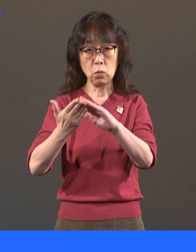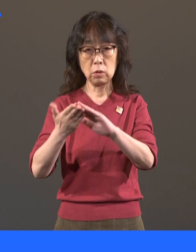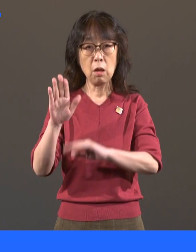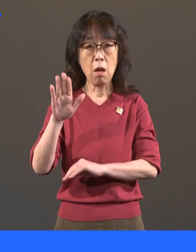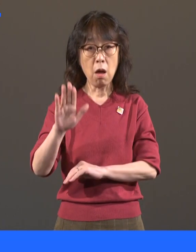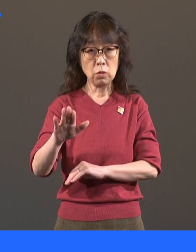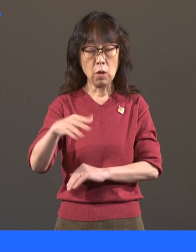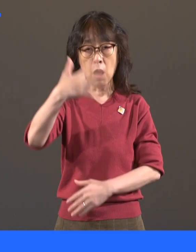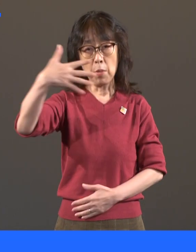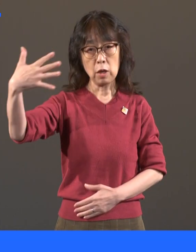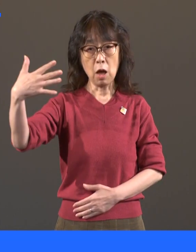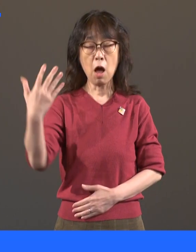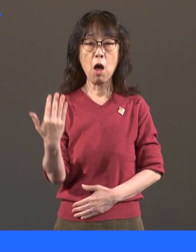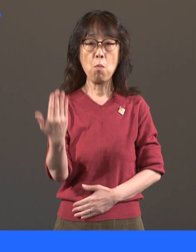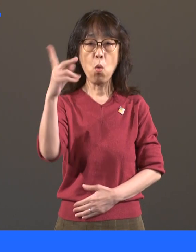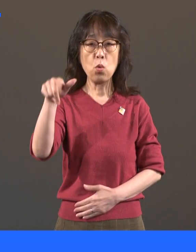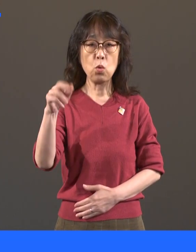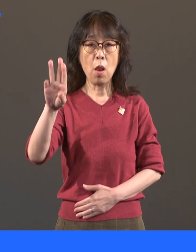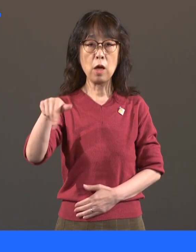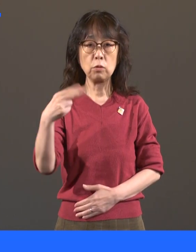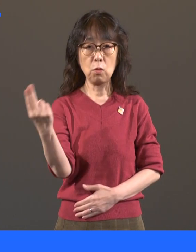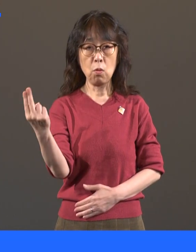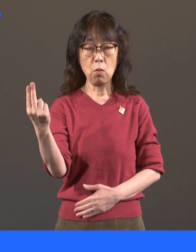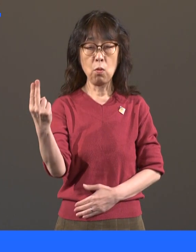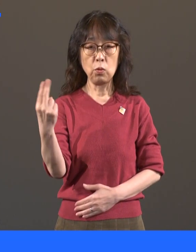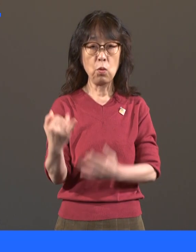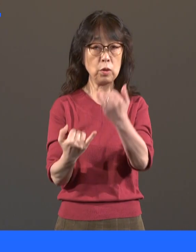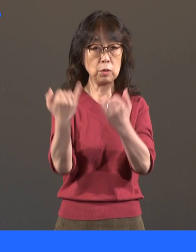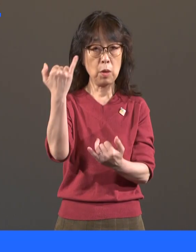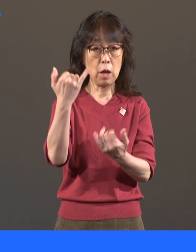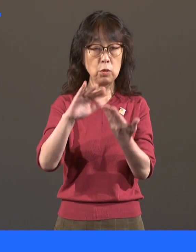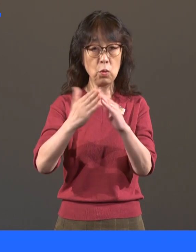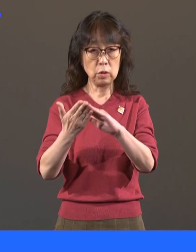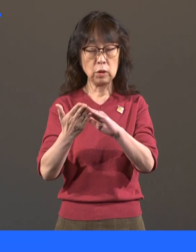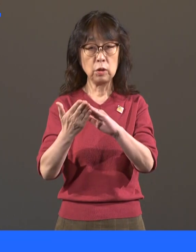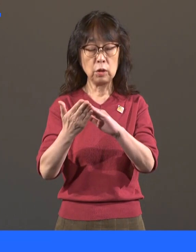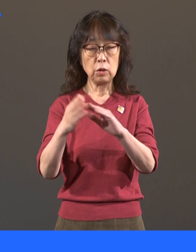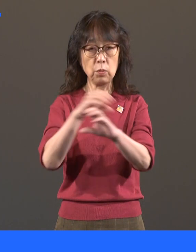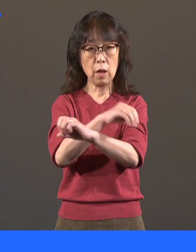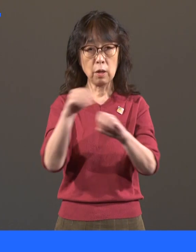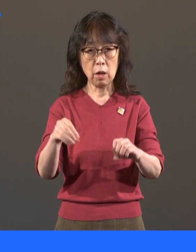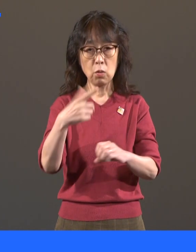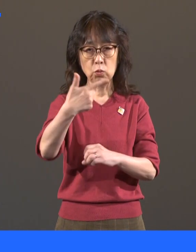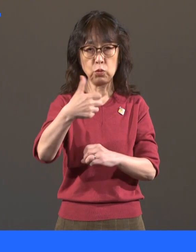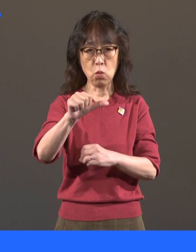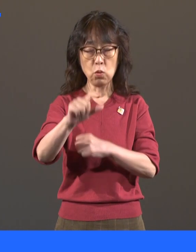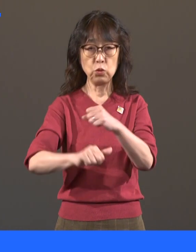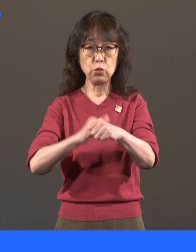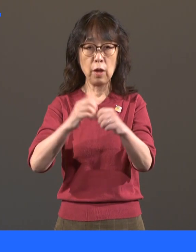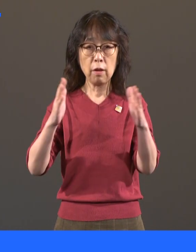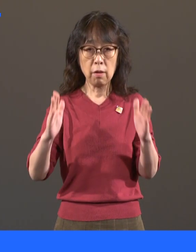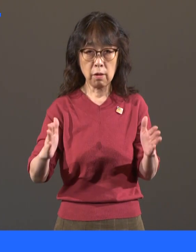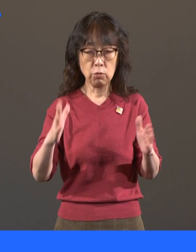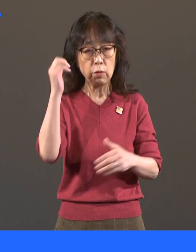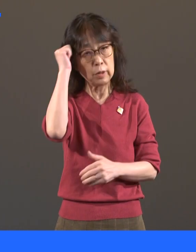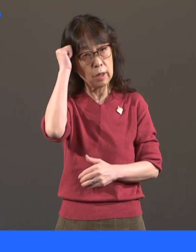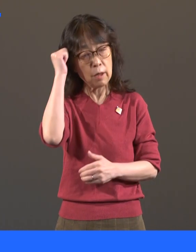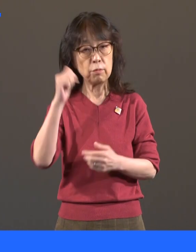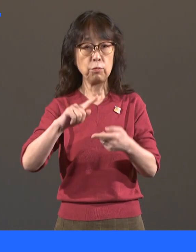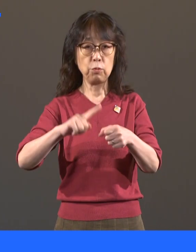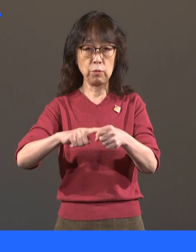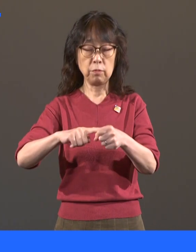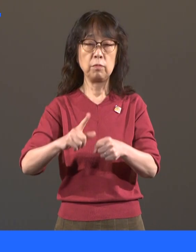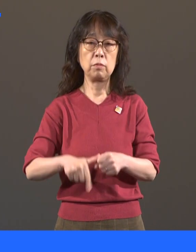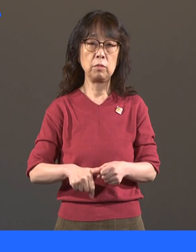ますアメリカのポートランド市との姉妹都定型65周年という不指名の年を迎えますえ今後